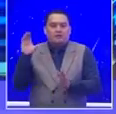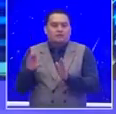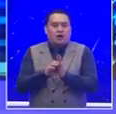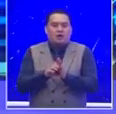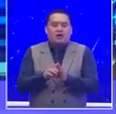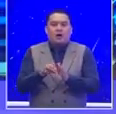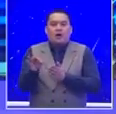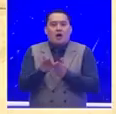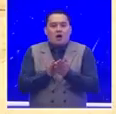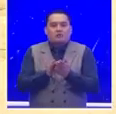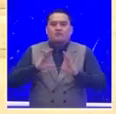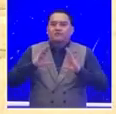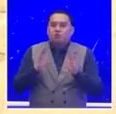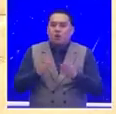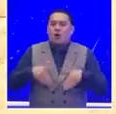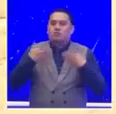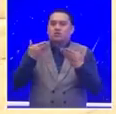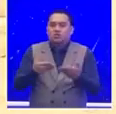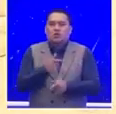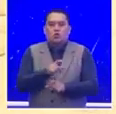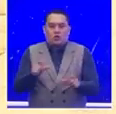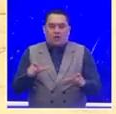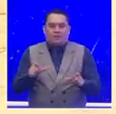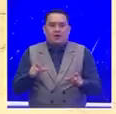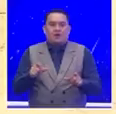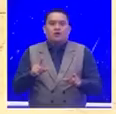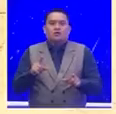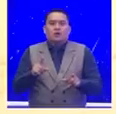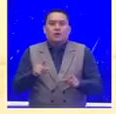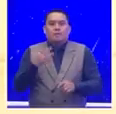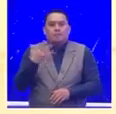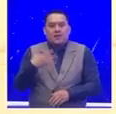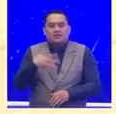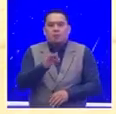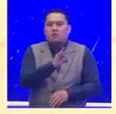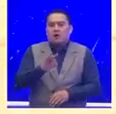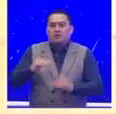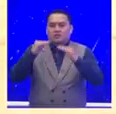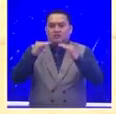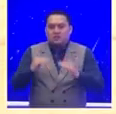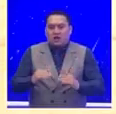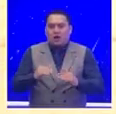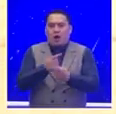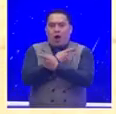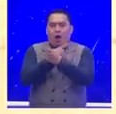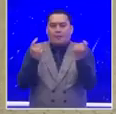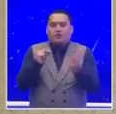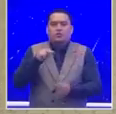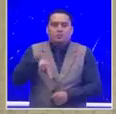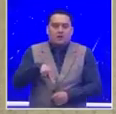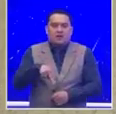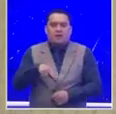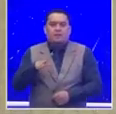оперативно реагируют на все происшествия и обращения граждан. Несмотря на почти 50% снижение с момента объявления режима